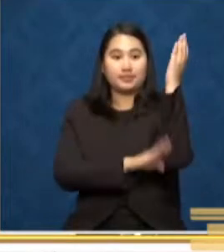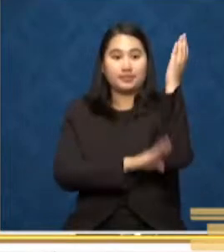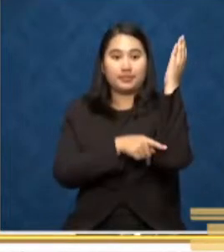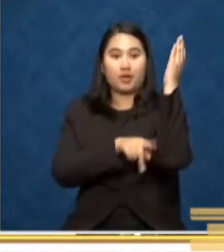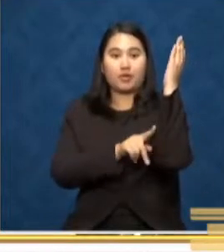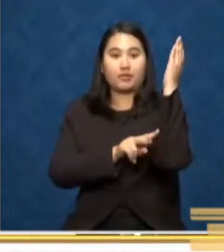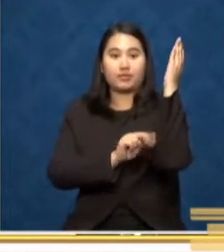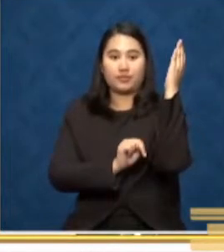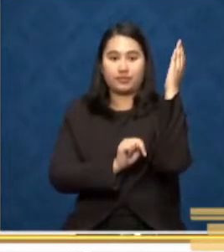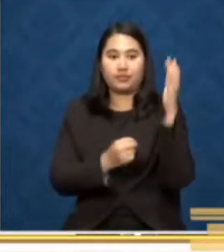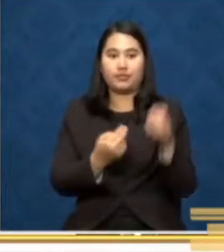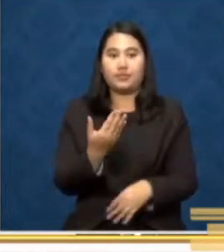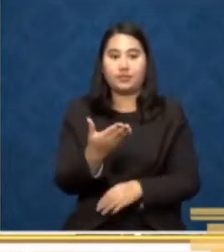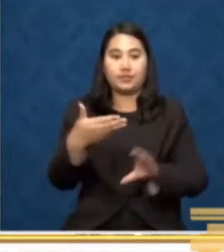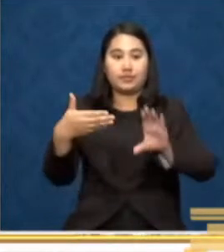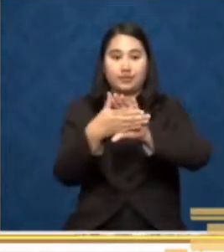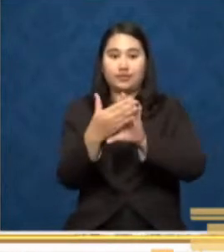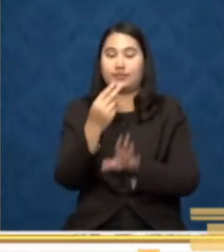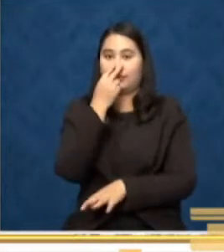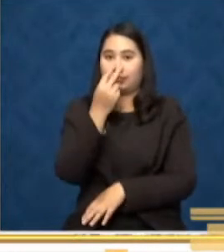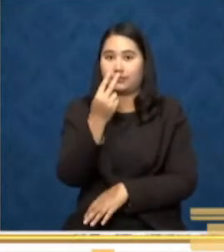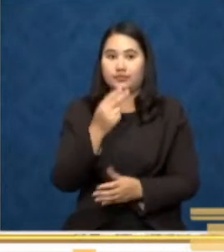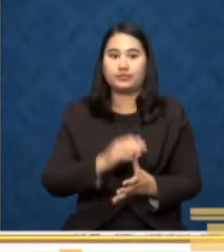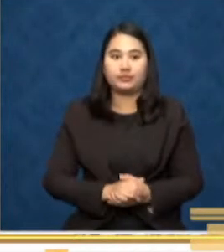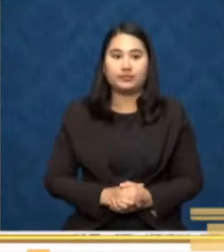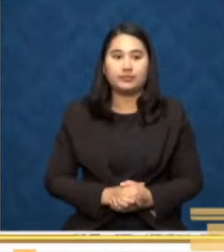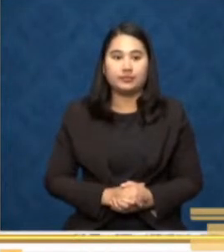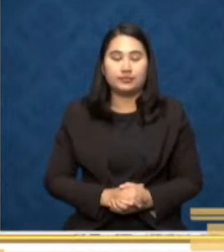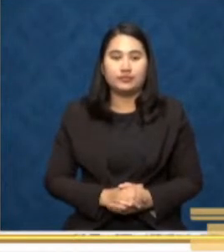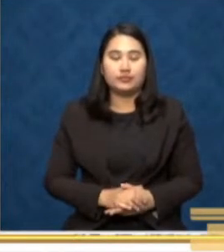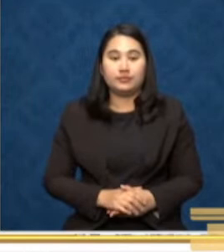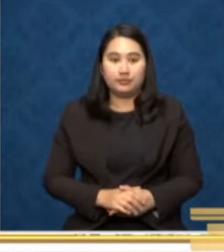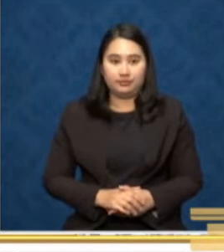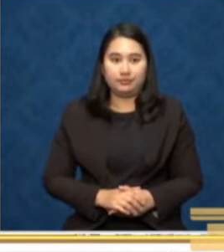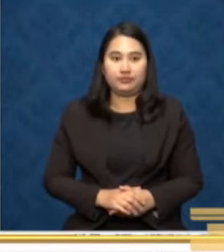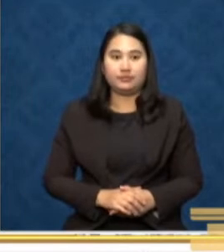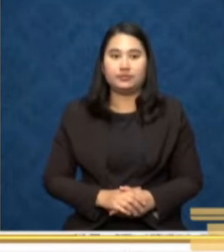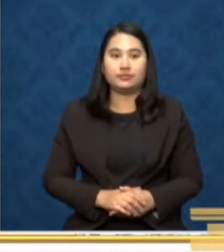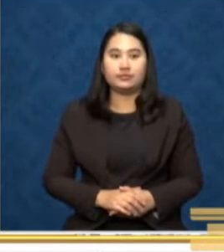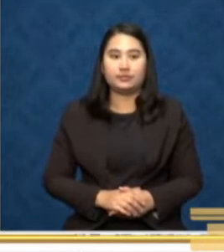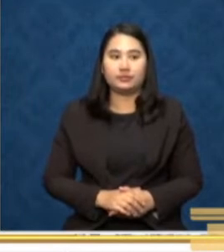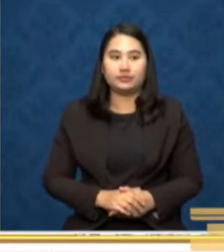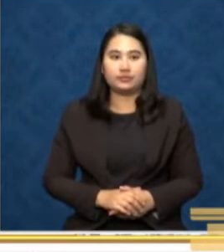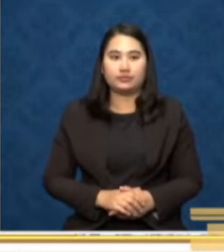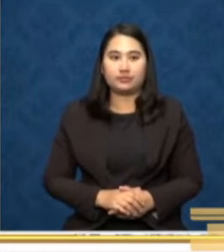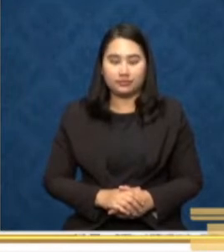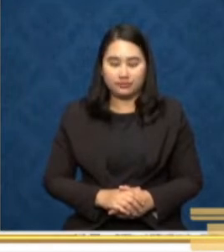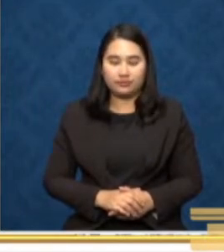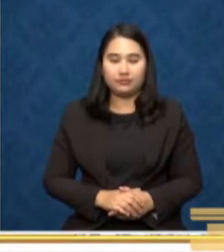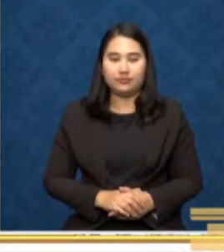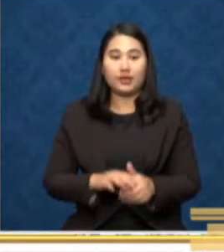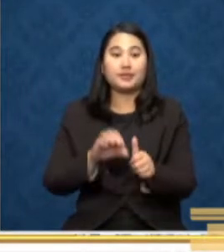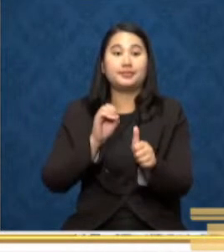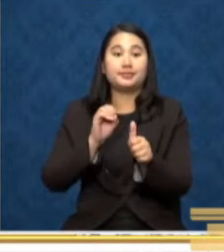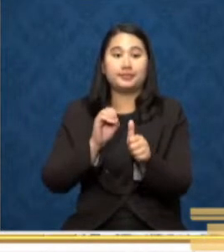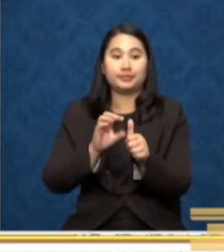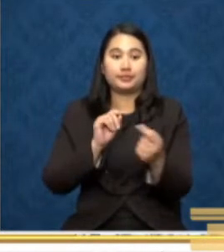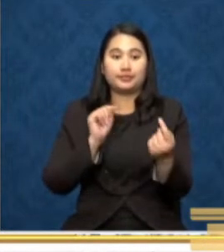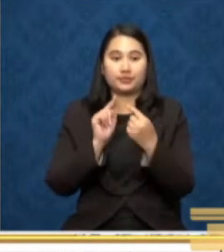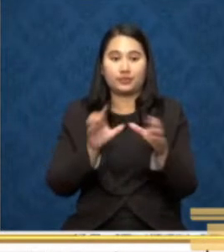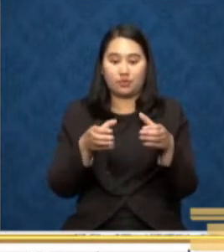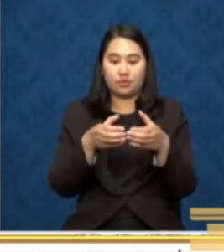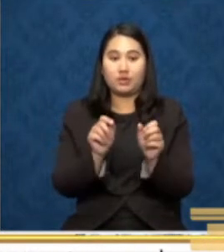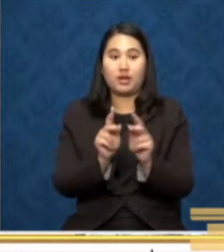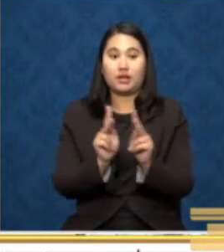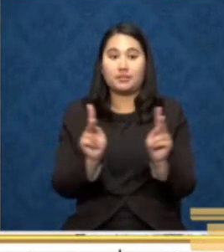คือขออนุญาตสไลด์ขึ้นนะครับครับอันแรกครับผมจะขอเสนอในเรื่องเกี่ยวกับปัญหาและความสำคัญในการจัดตั้งคณะ